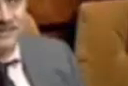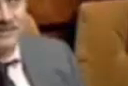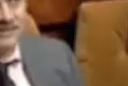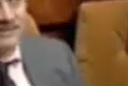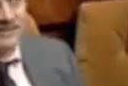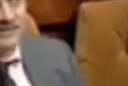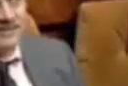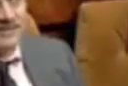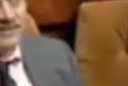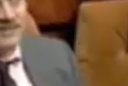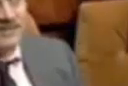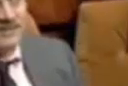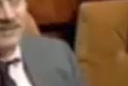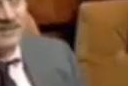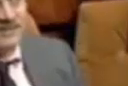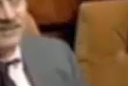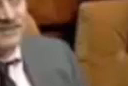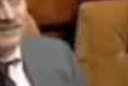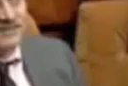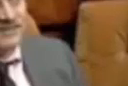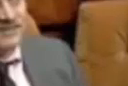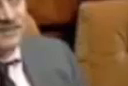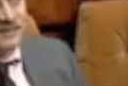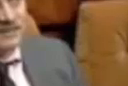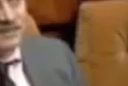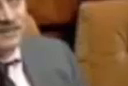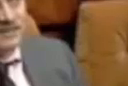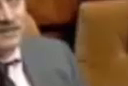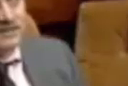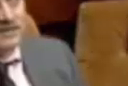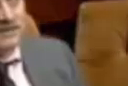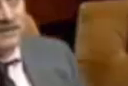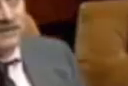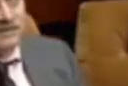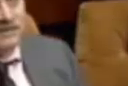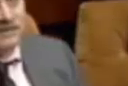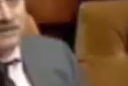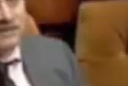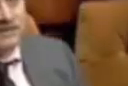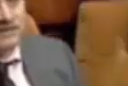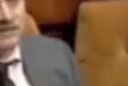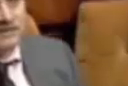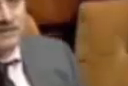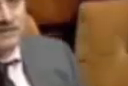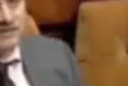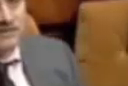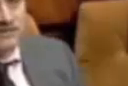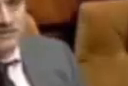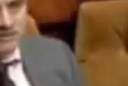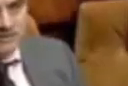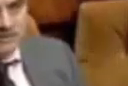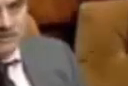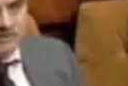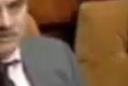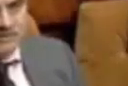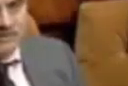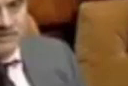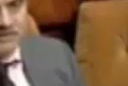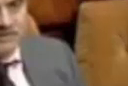عليك، مجموع قوى من الشعب المغربي قالوا المقاطعه، كنقاطعوا بلا ما نقول